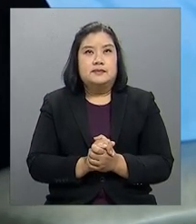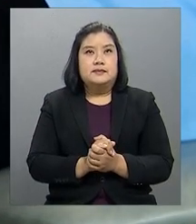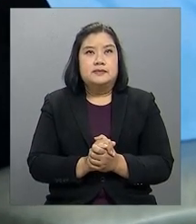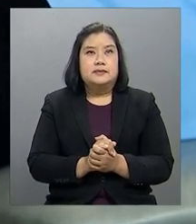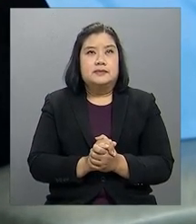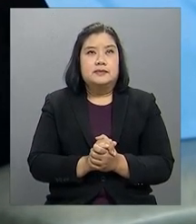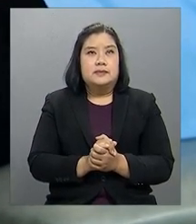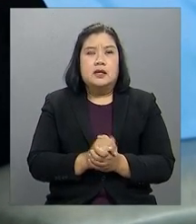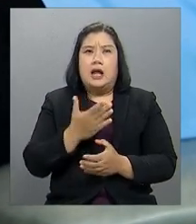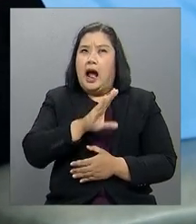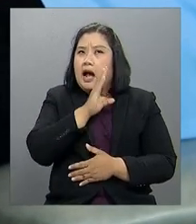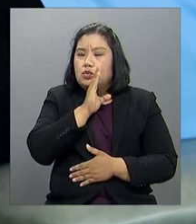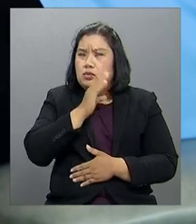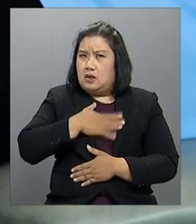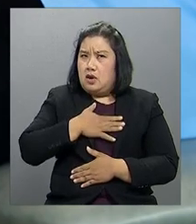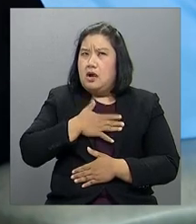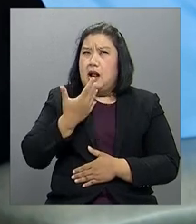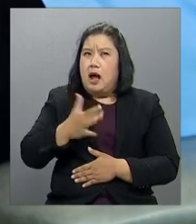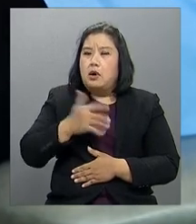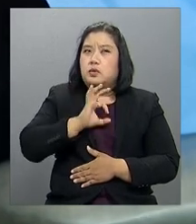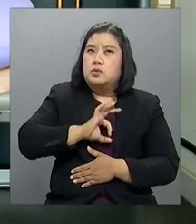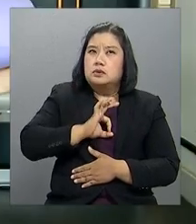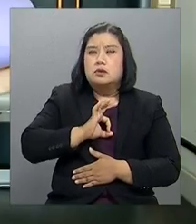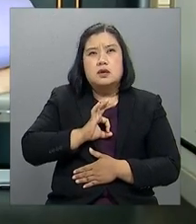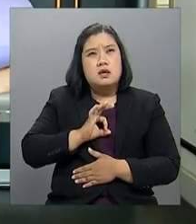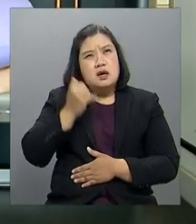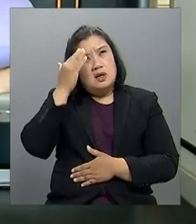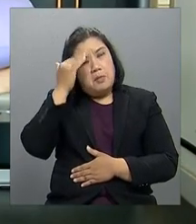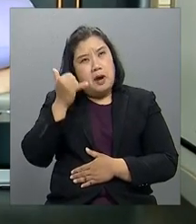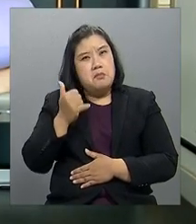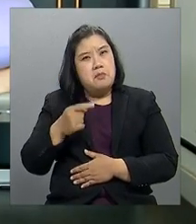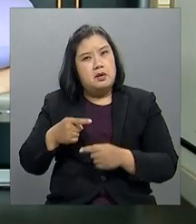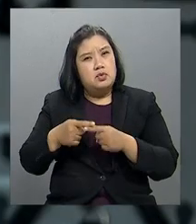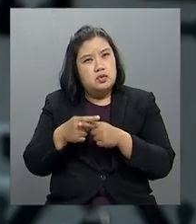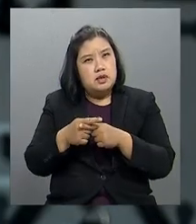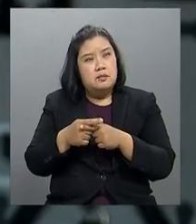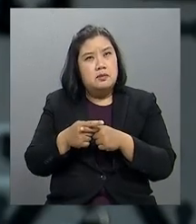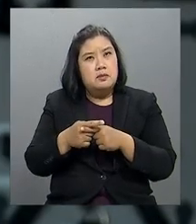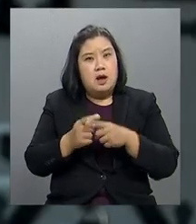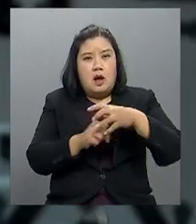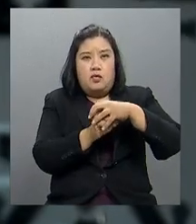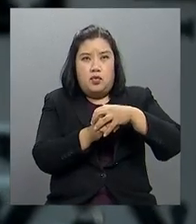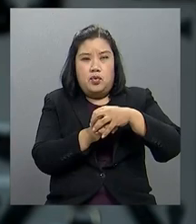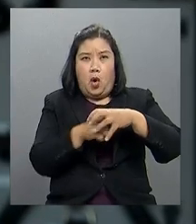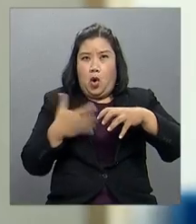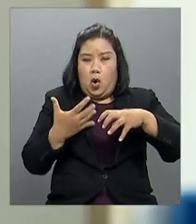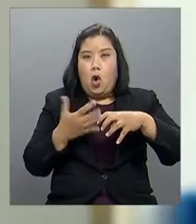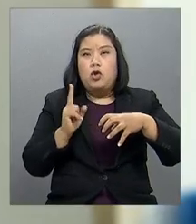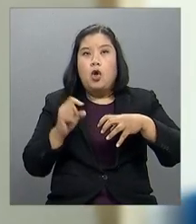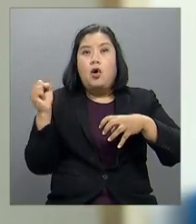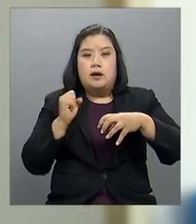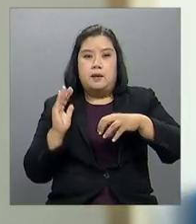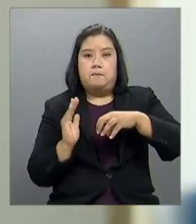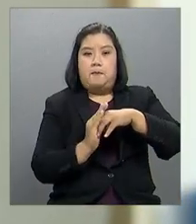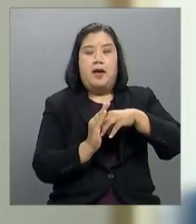กว่ามันมีอุ่นๆ นะคะคืออักเสบด้านหน้าแผลเอาแผ่นเย็นวางได้เลยประมาณ20นาทีเหมือนกัน ปัญห